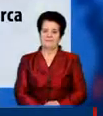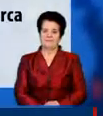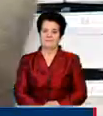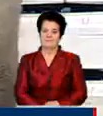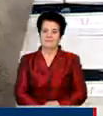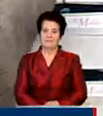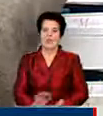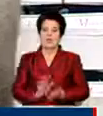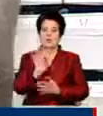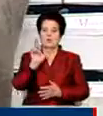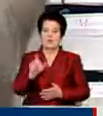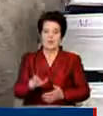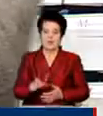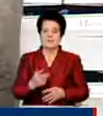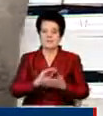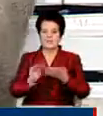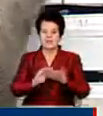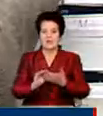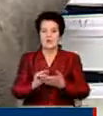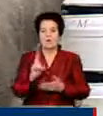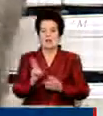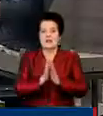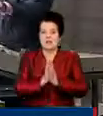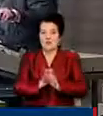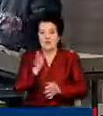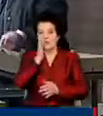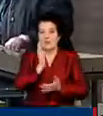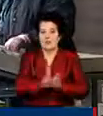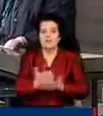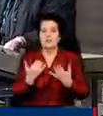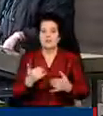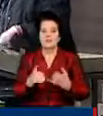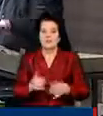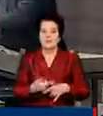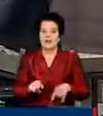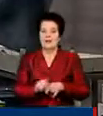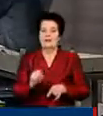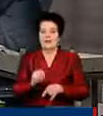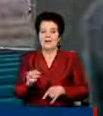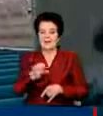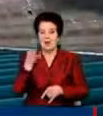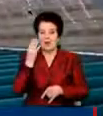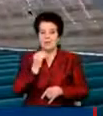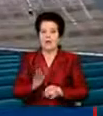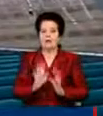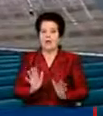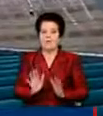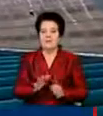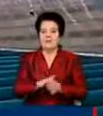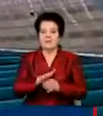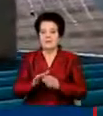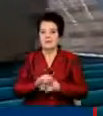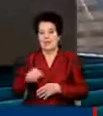producției animaliere. Jurnaliștii Mold Street scriu însă că cererea Chișinăului este ciudată, și asta pentru că Republica Moldova abia își asigură